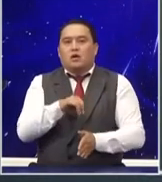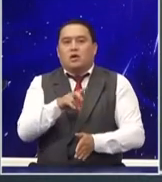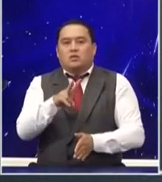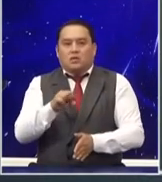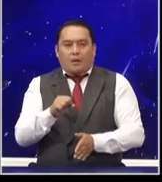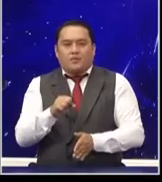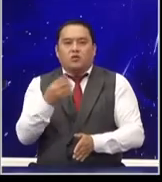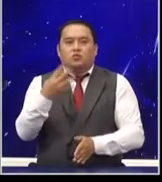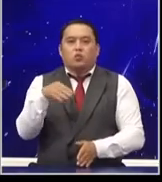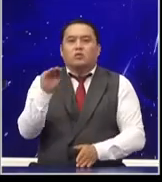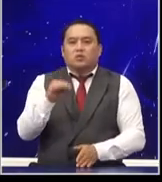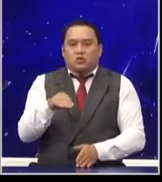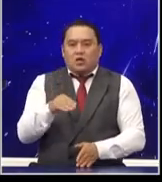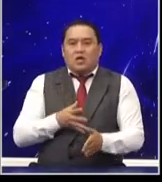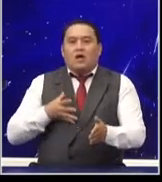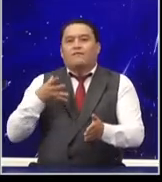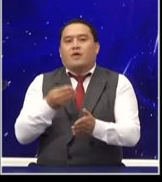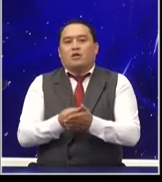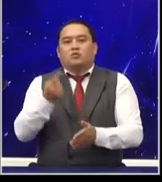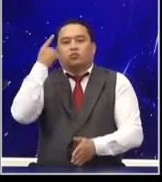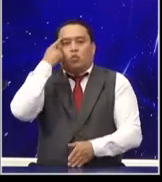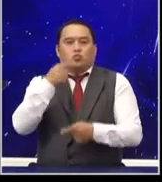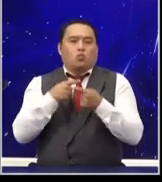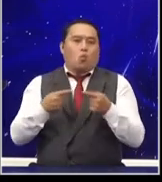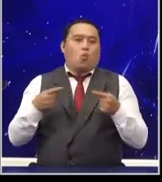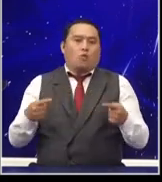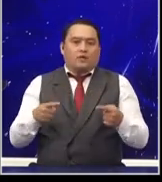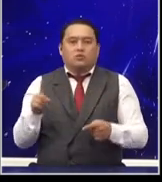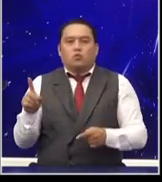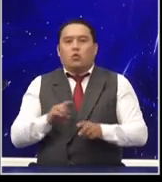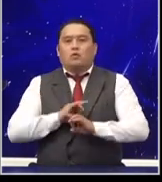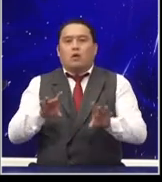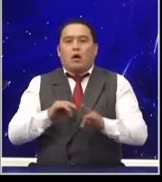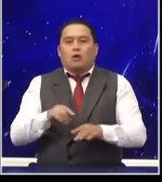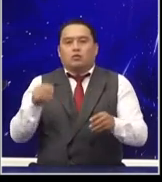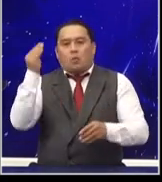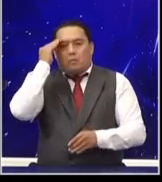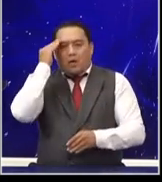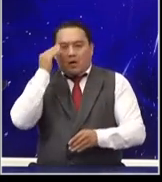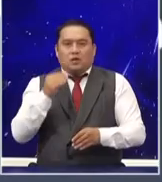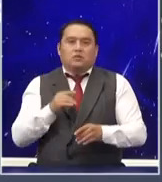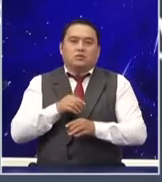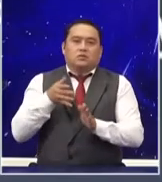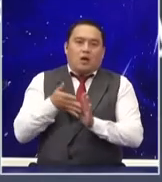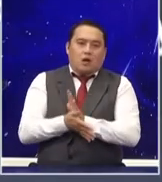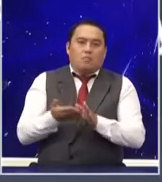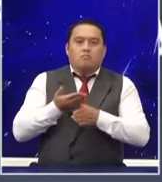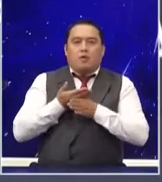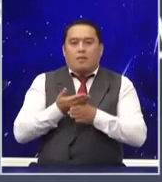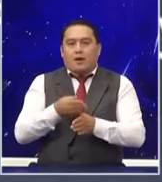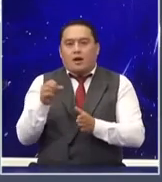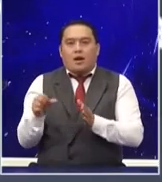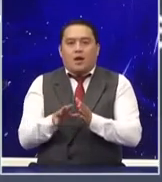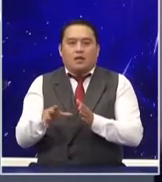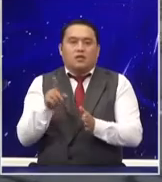стоит без малого 40 тысяч. Инвесторы ожидали от Маска совсем другого. Рассказы о конкретных мерах по снижению затрат, которые помогли бы